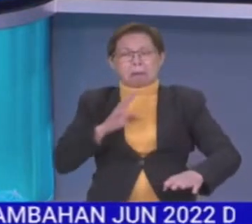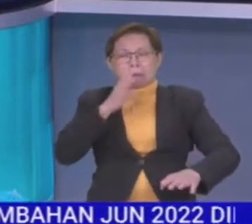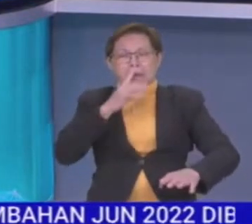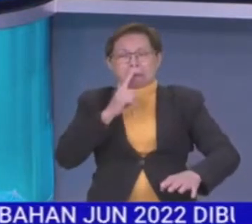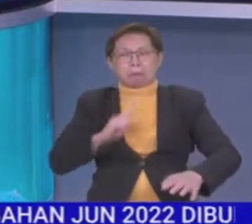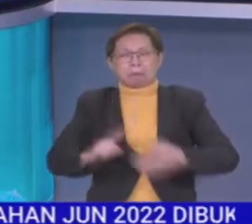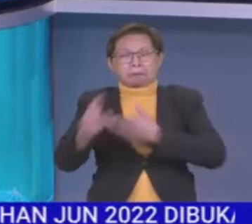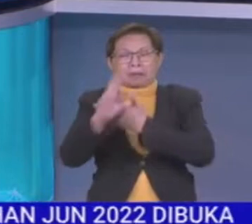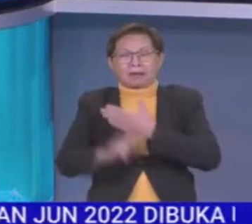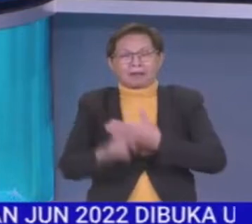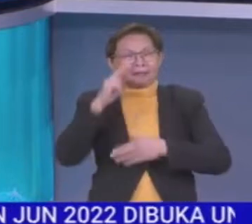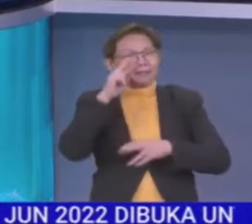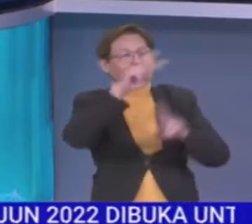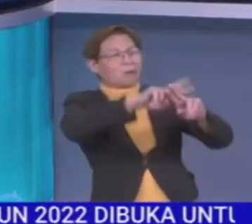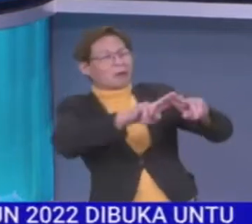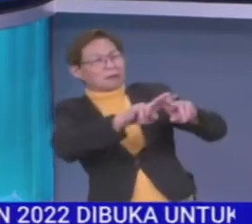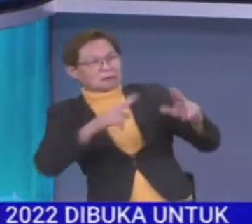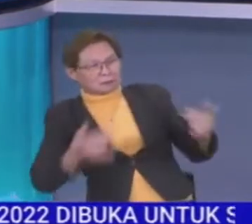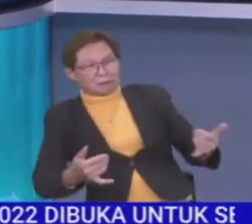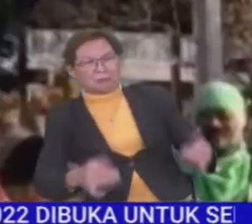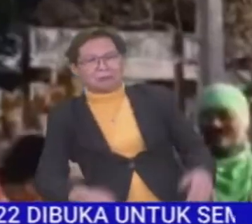Kita saksikan dalam hashtag.